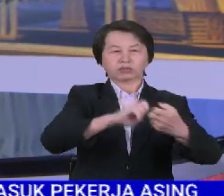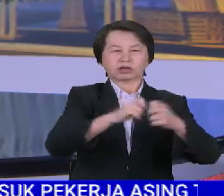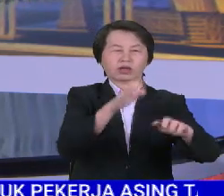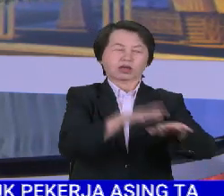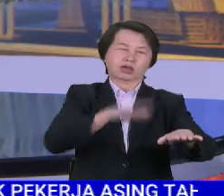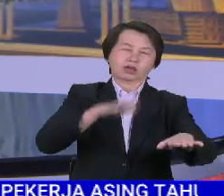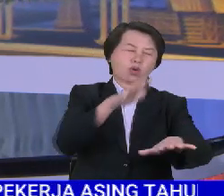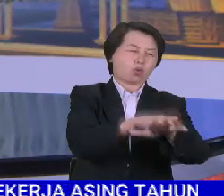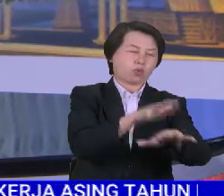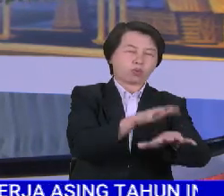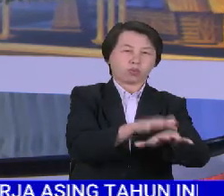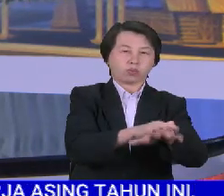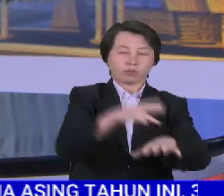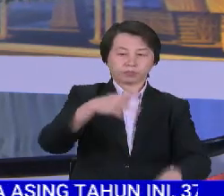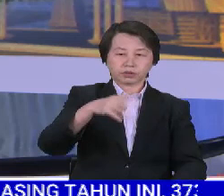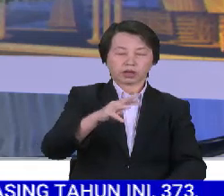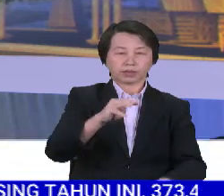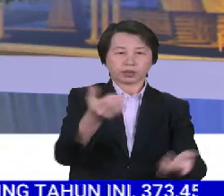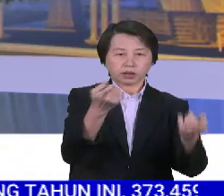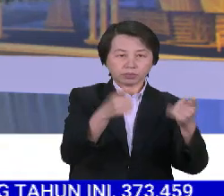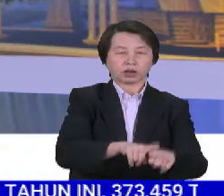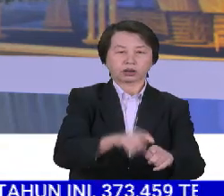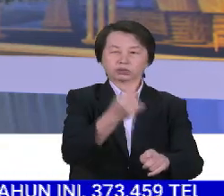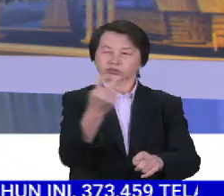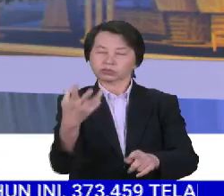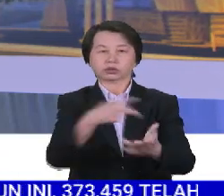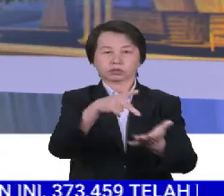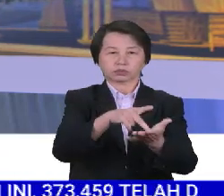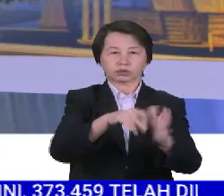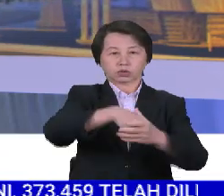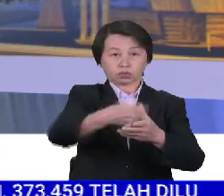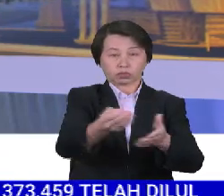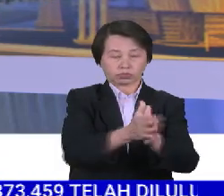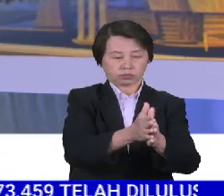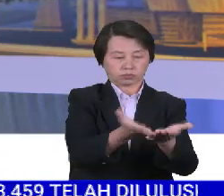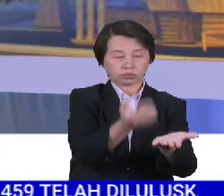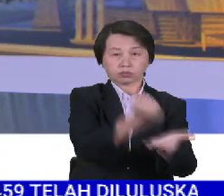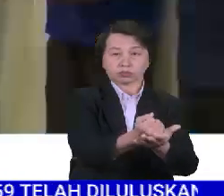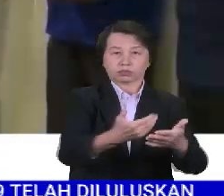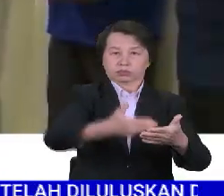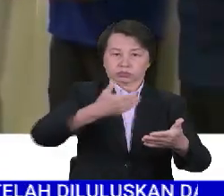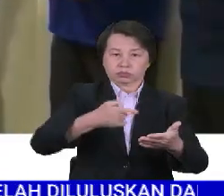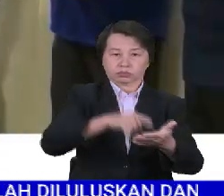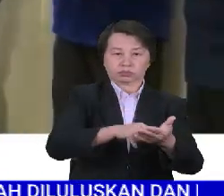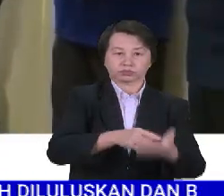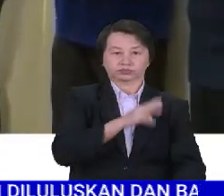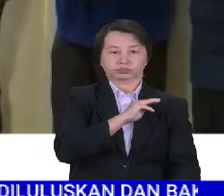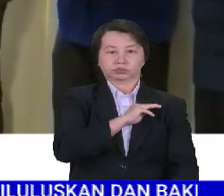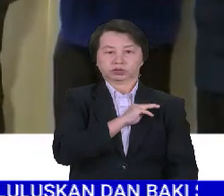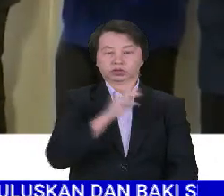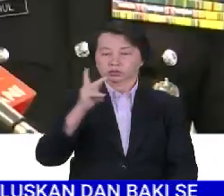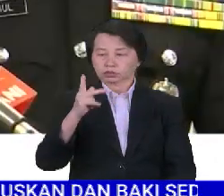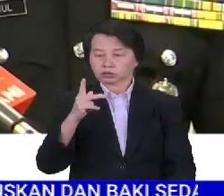kesesakan pengeluaran PMA yang berlaku di beberapa pusat pengeluaran pasport sebelum ini. Menteri Dalam Negeri Datuk